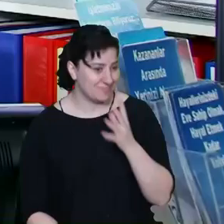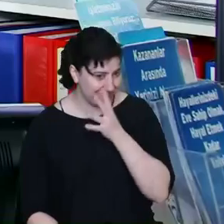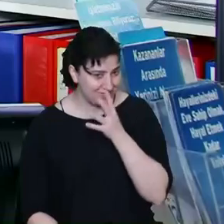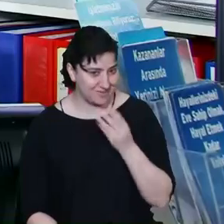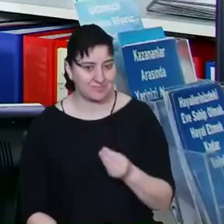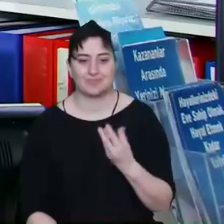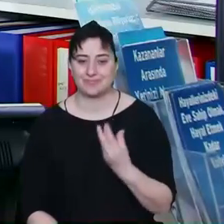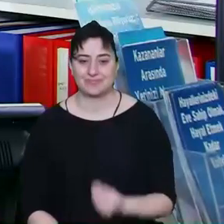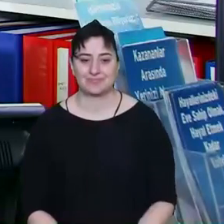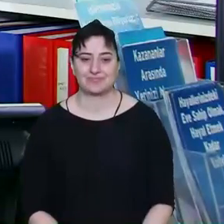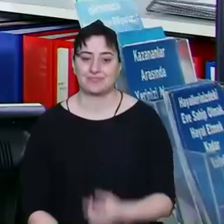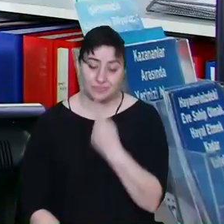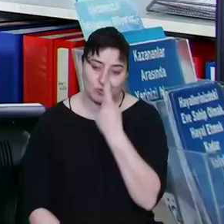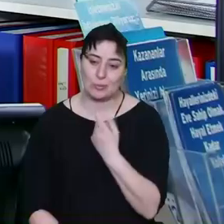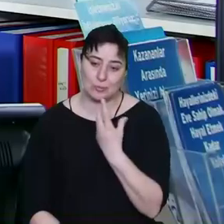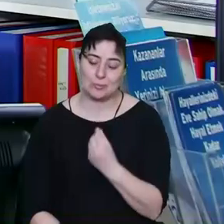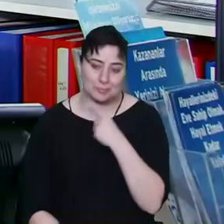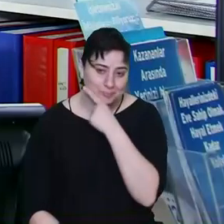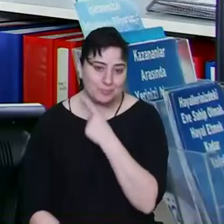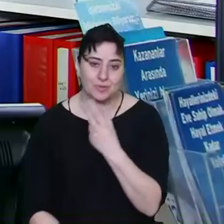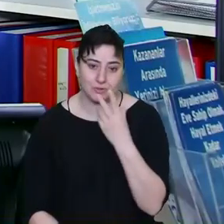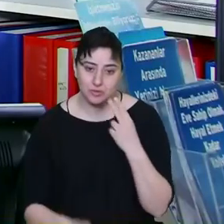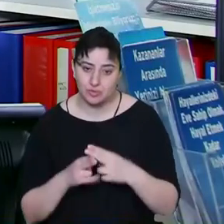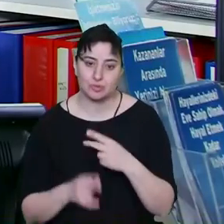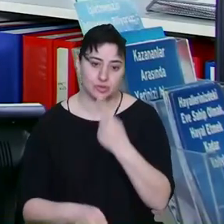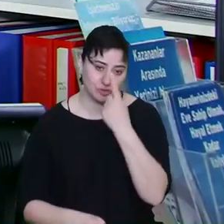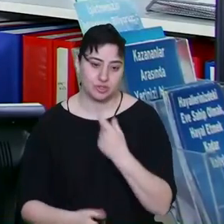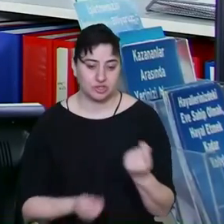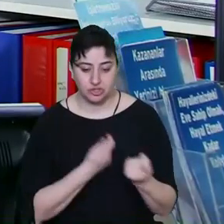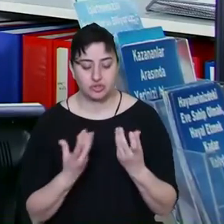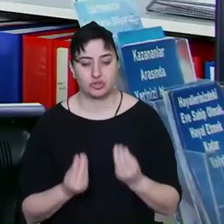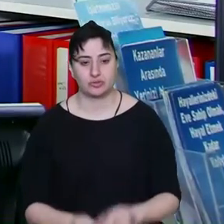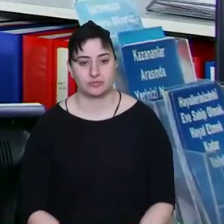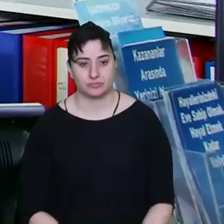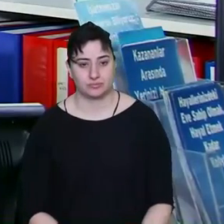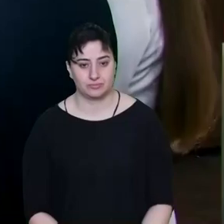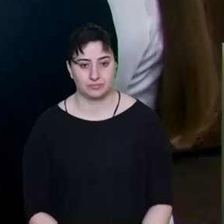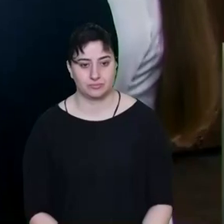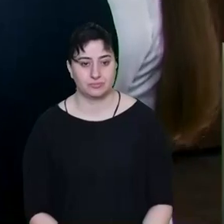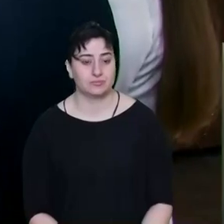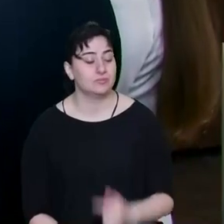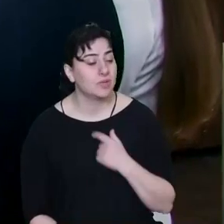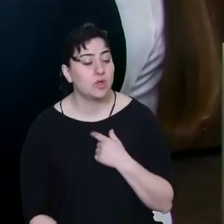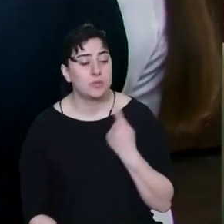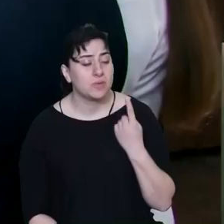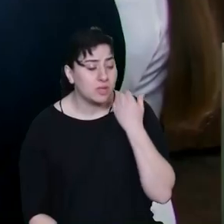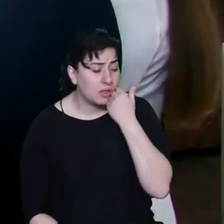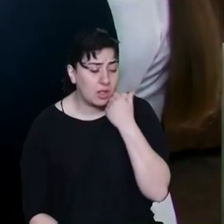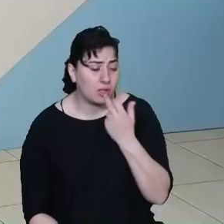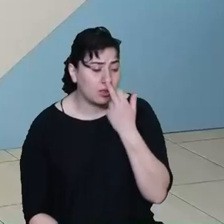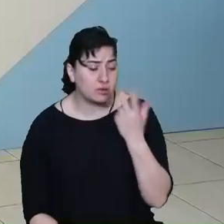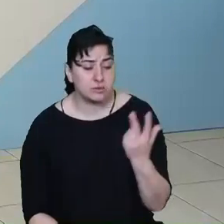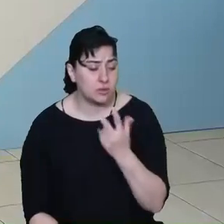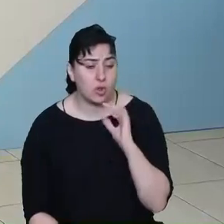mi? Evet. Hadi sorun, sorun bir an önce. Bir sürü işim gücüm var. Bana öyle bir yalan söyleyeceksin